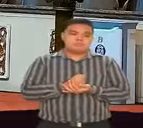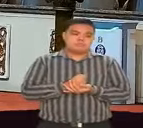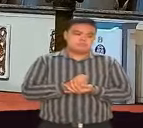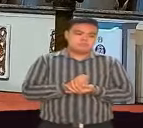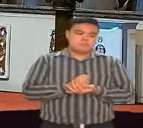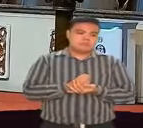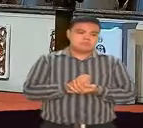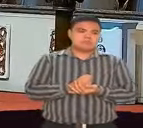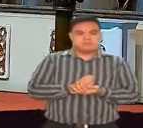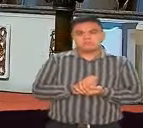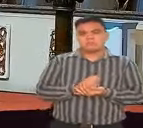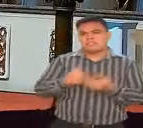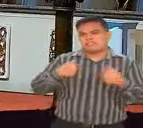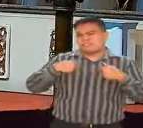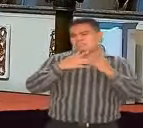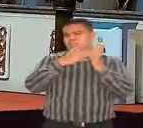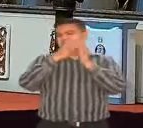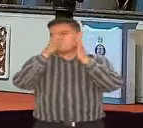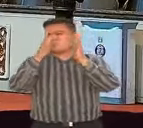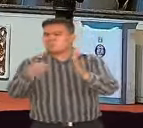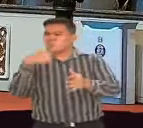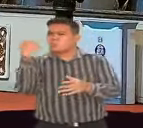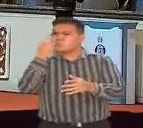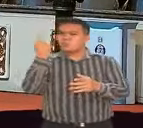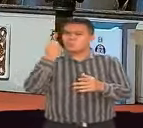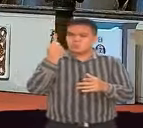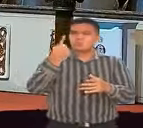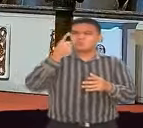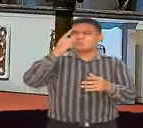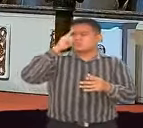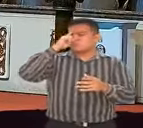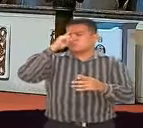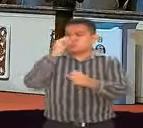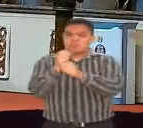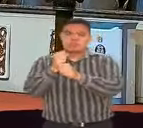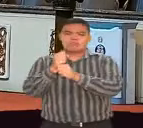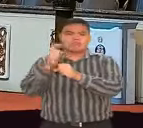There's some, I noticed some Christians nagtuo-tuo pagihapon.